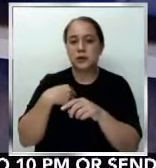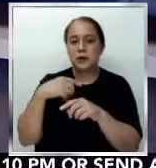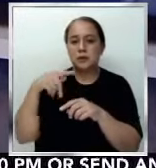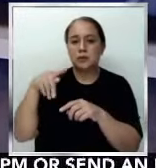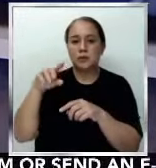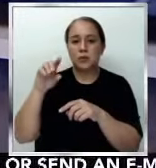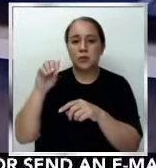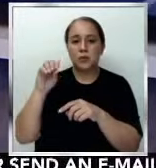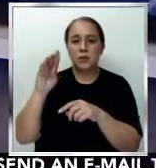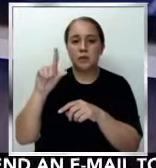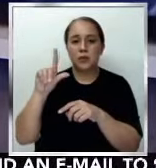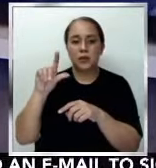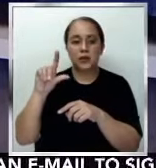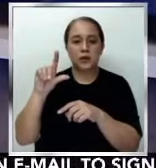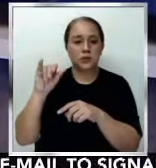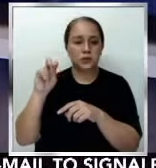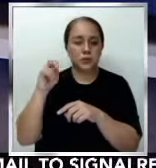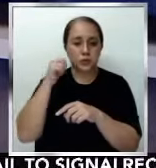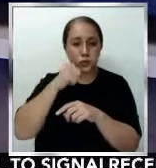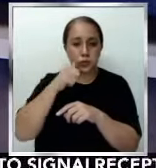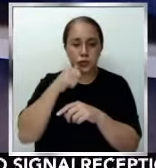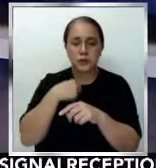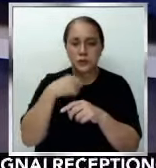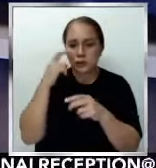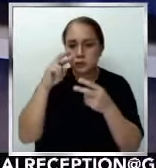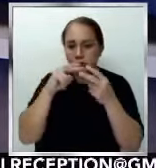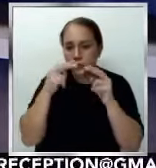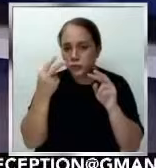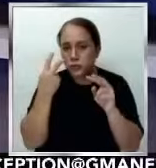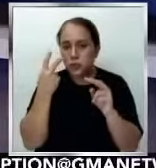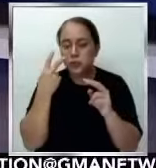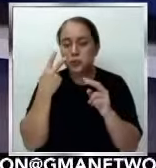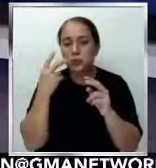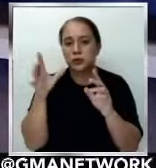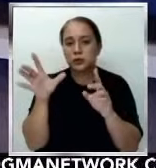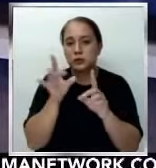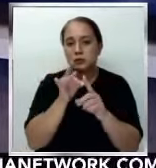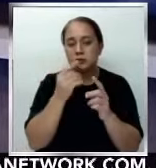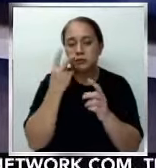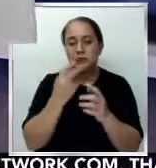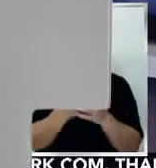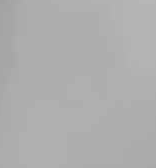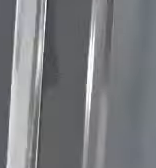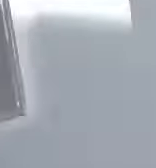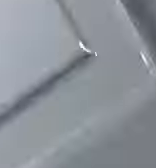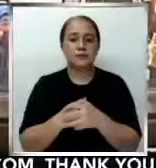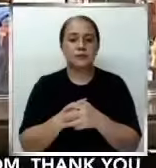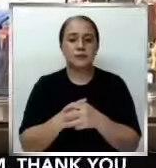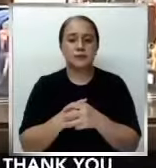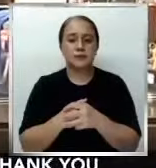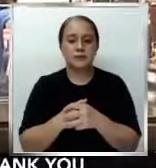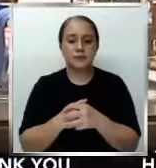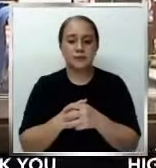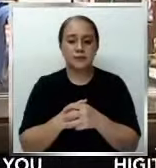genome sequencing para malaman kung anong variant ang tumama sa kanya. Nakatutok si Ian Cruz.